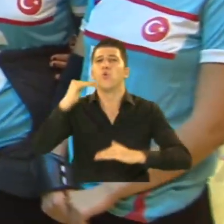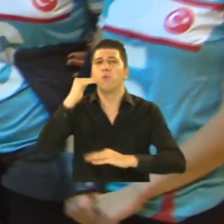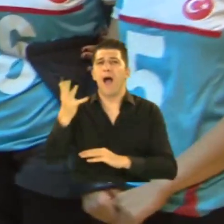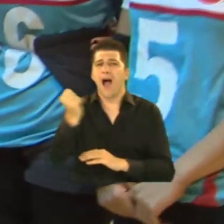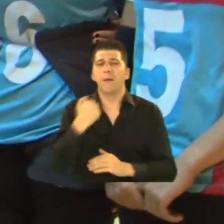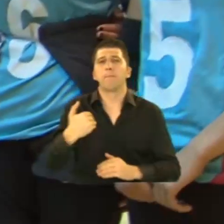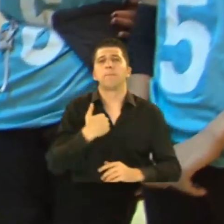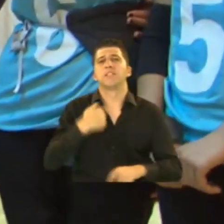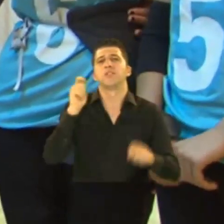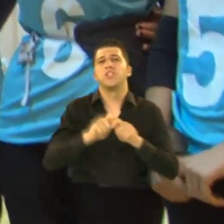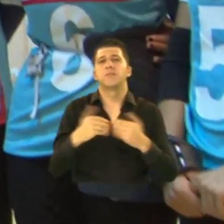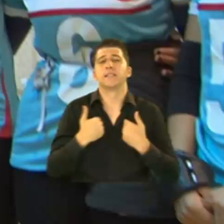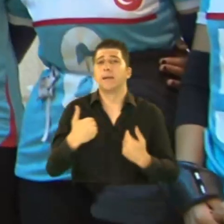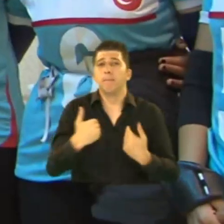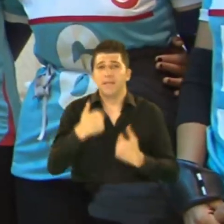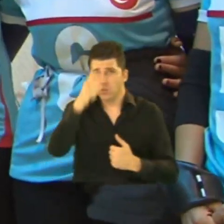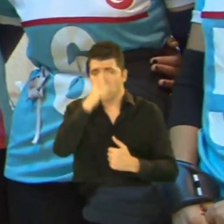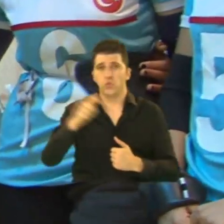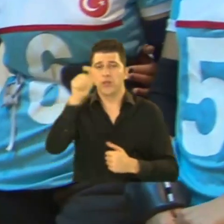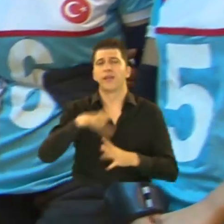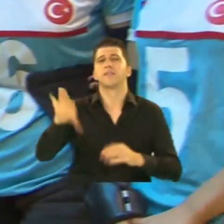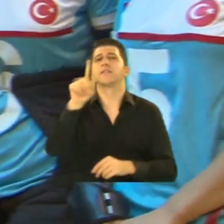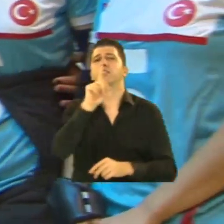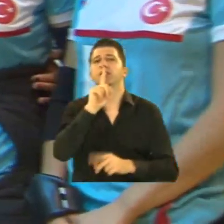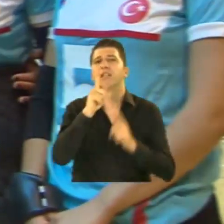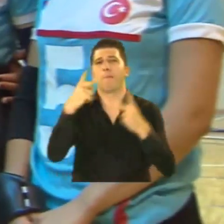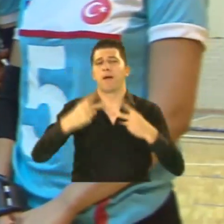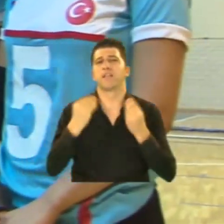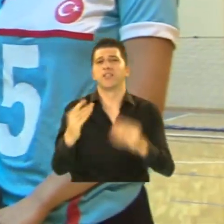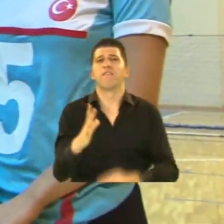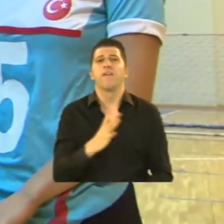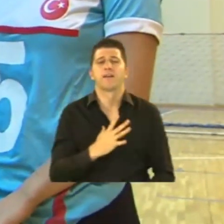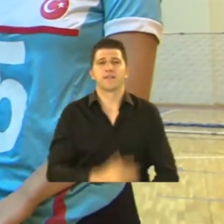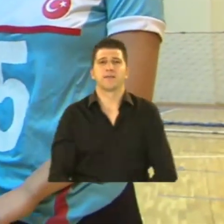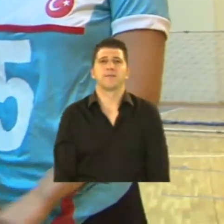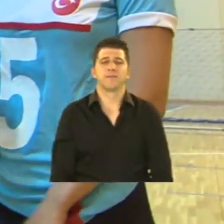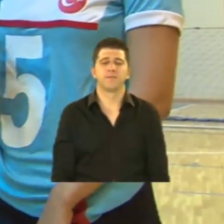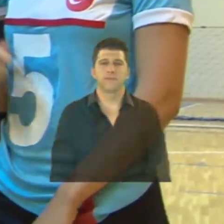geçti efsane renkleri, kupaları almak bizim işimiz, biz Türkiye'yiz.